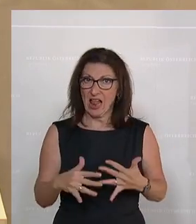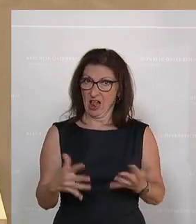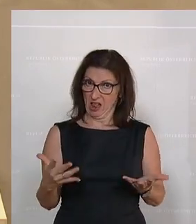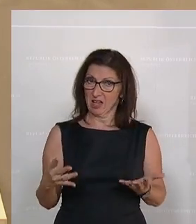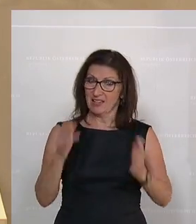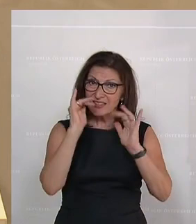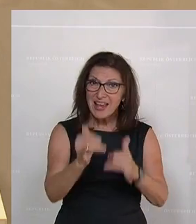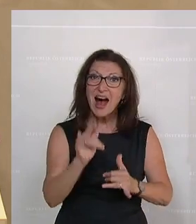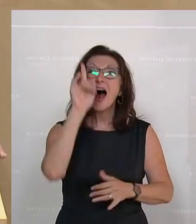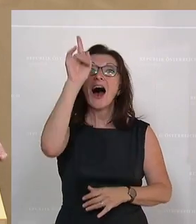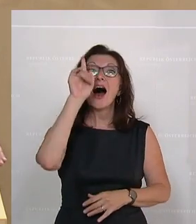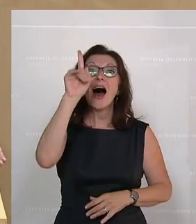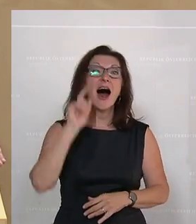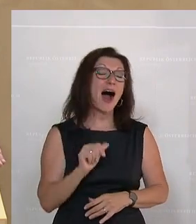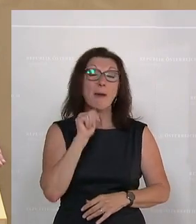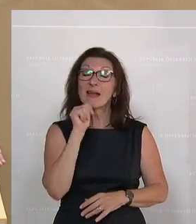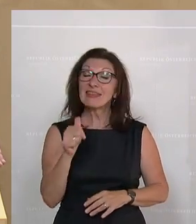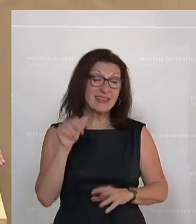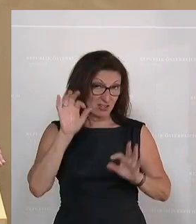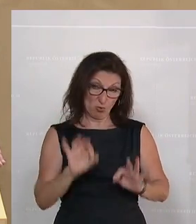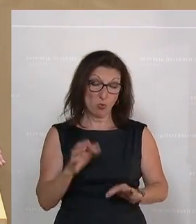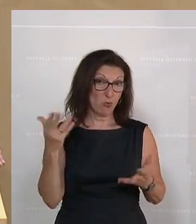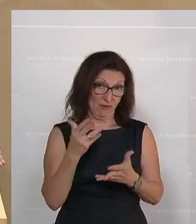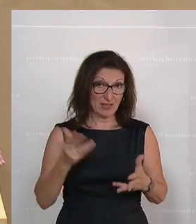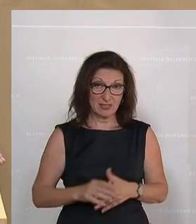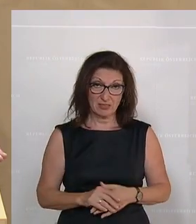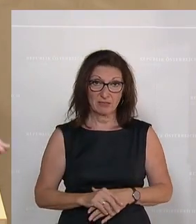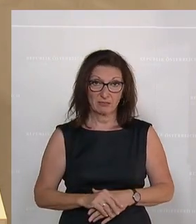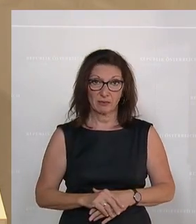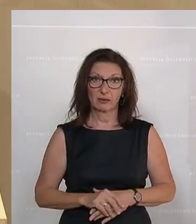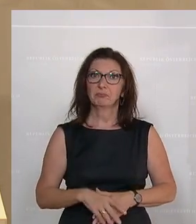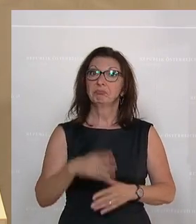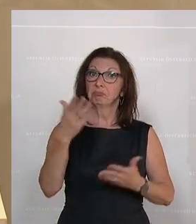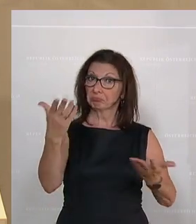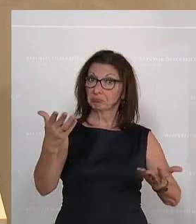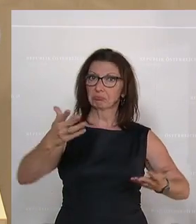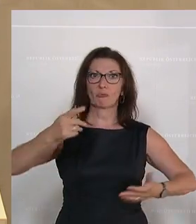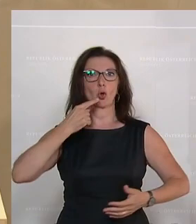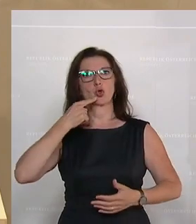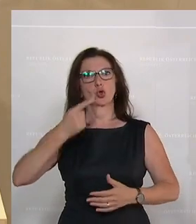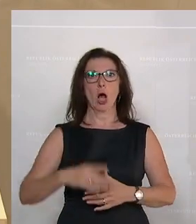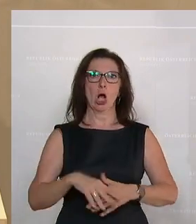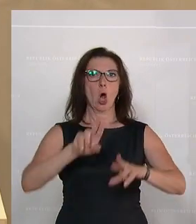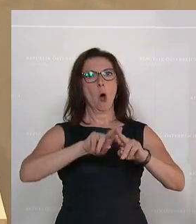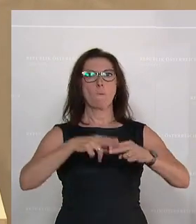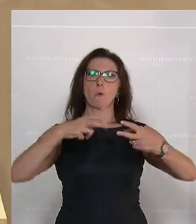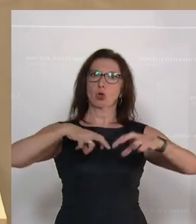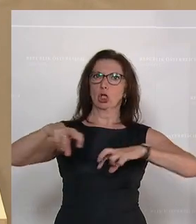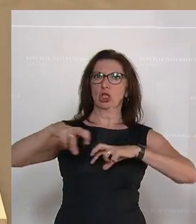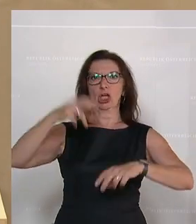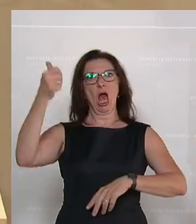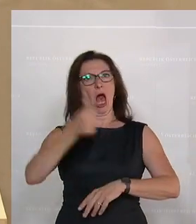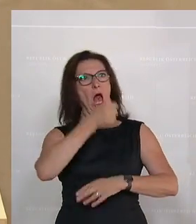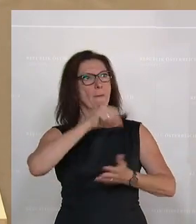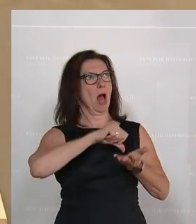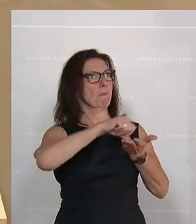aber was ich nicht ausgeht meine sehr geehrten damen und herren das ist dort so sagen wenn die bundesregierung einmal gemacht